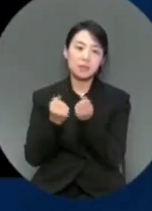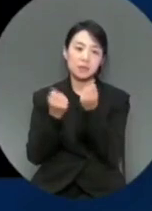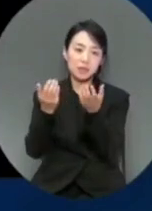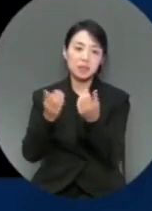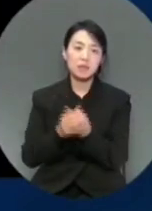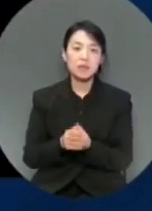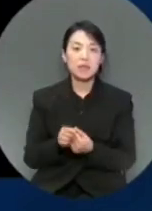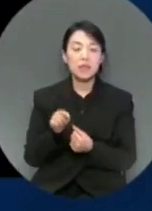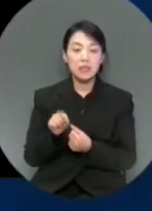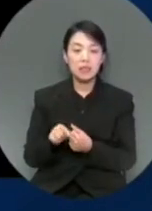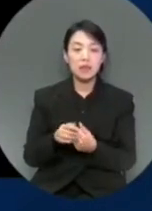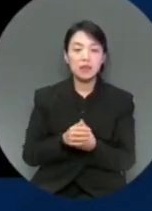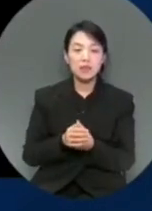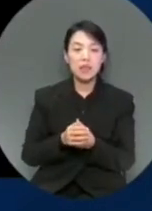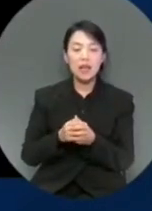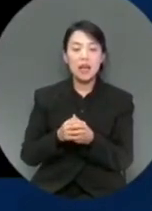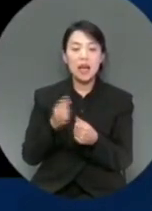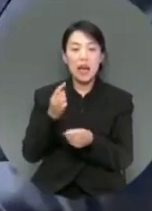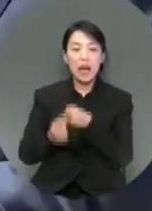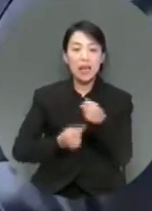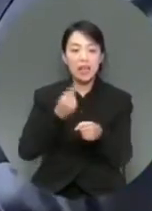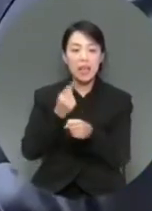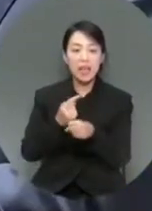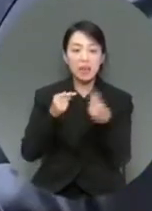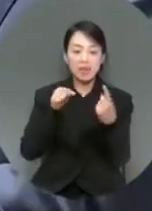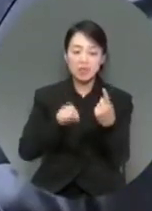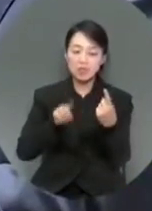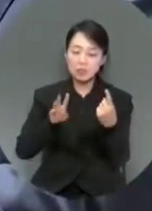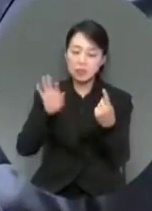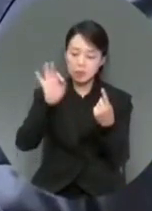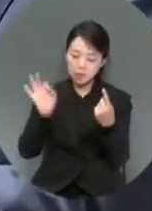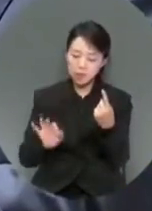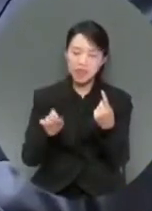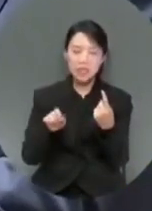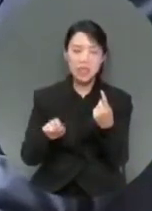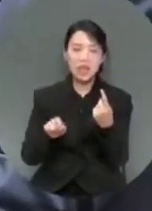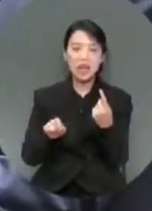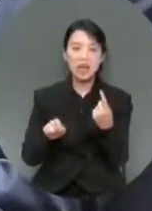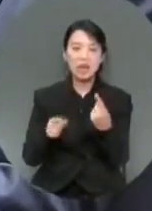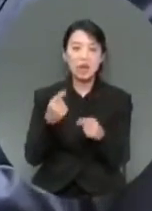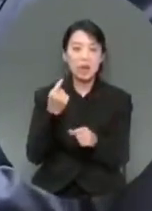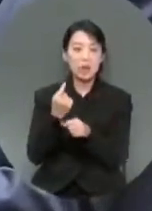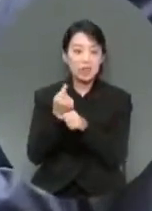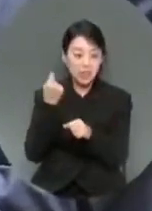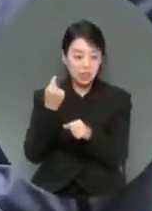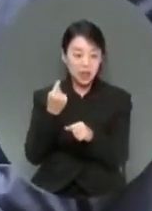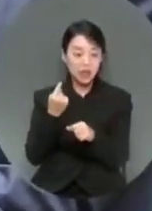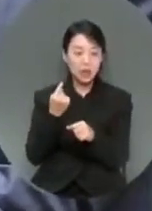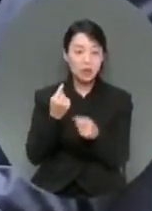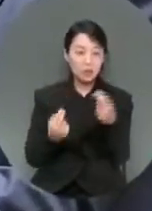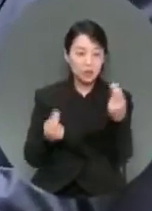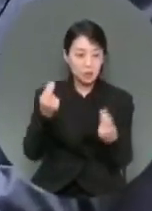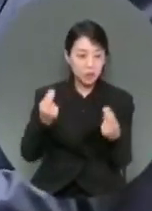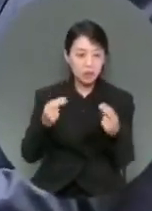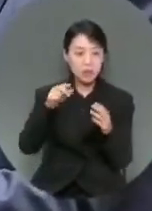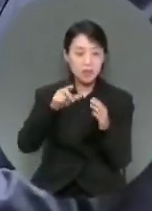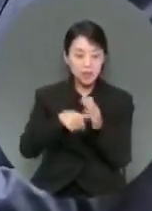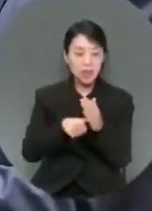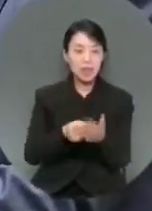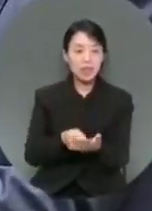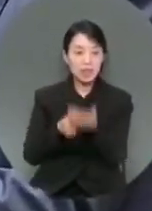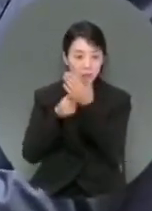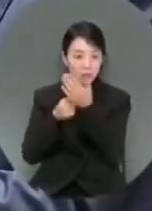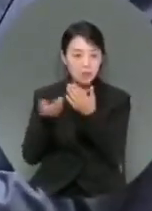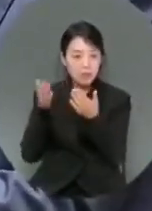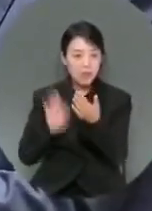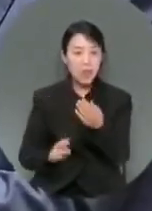건데 우리가 이제 뭐 한 해 1.4%다 등등이 전부 이제 이 전년 동기비 누계가 이 나타나는데